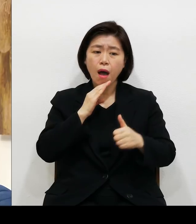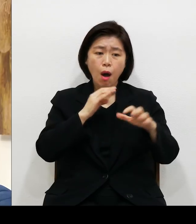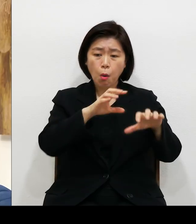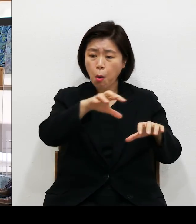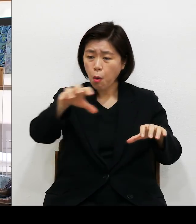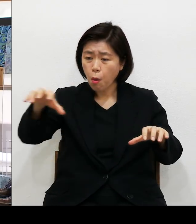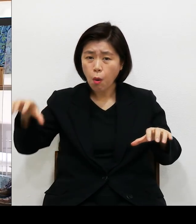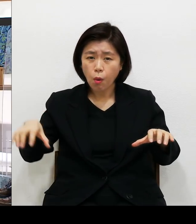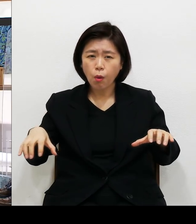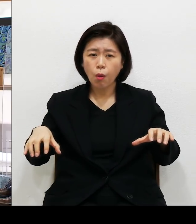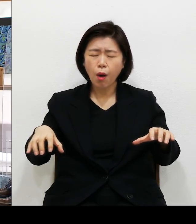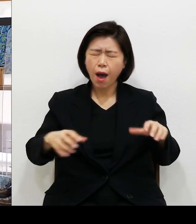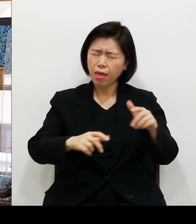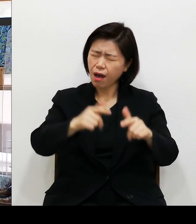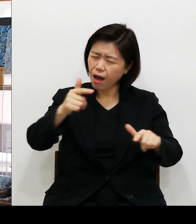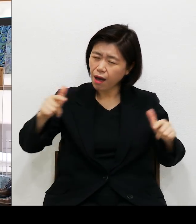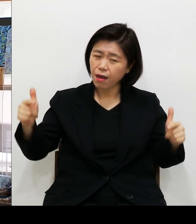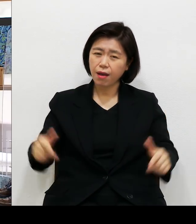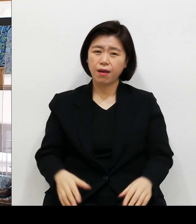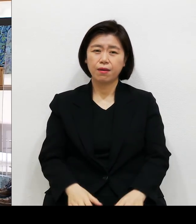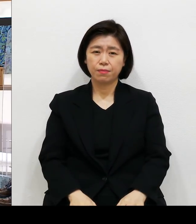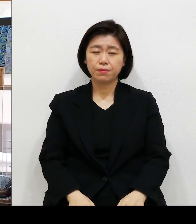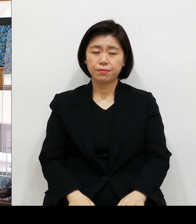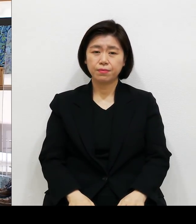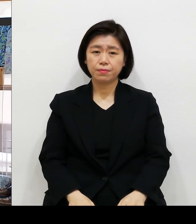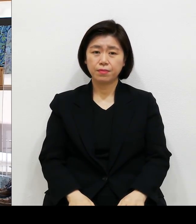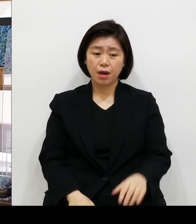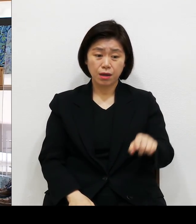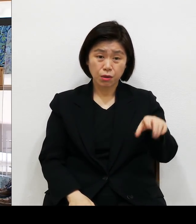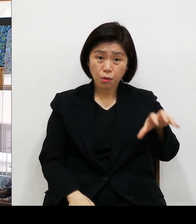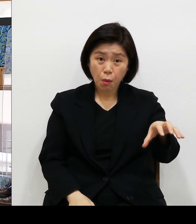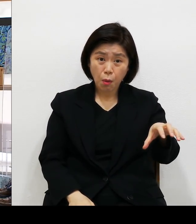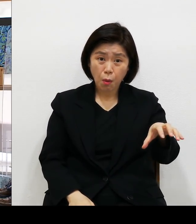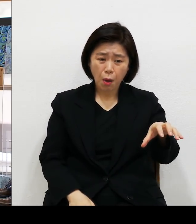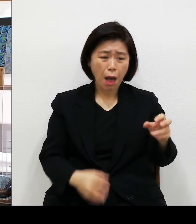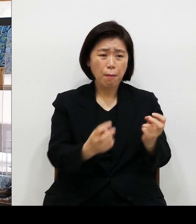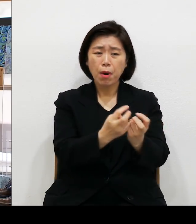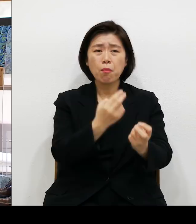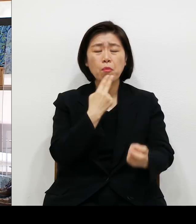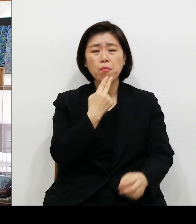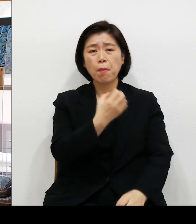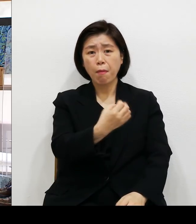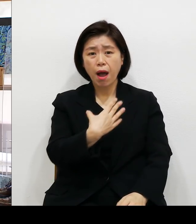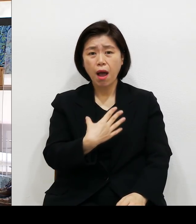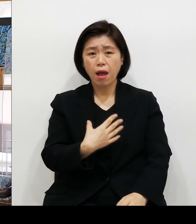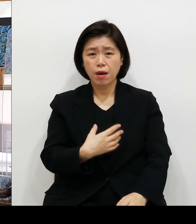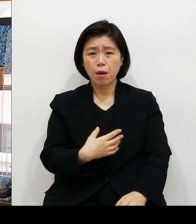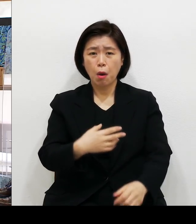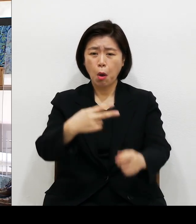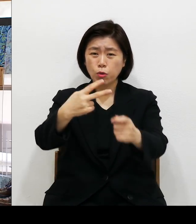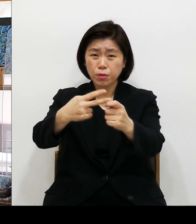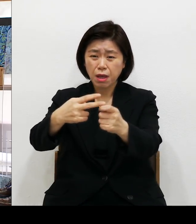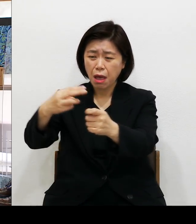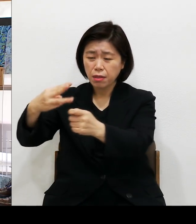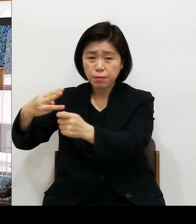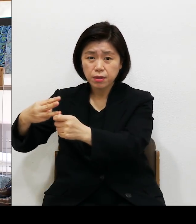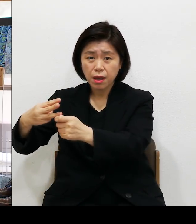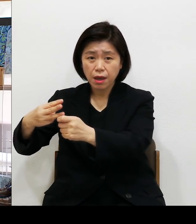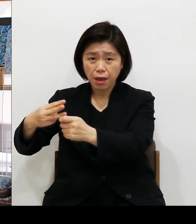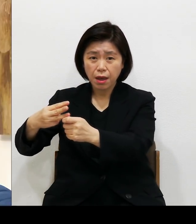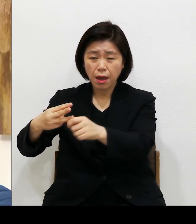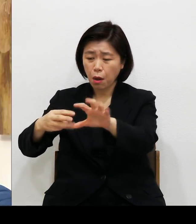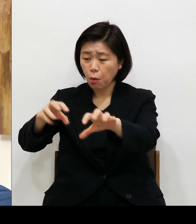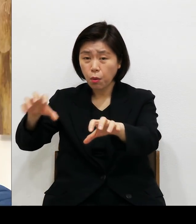뭐 지역마다 법률구조공단이 있는데 예. 이 지역에서는 아예 방법도 못 찾았고 뭐 2번째, 3번째 간